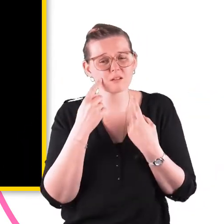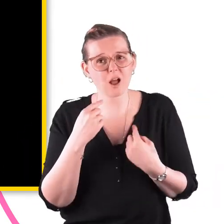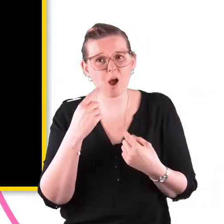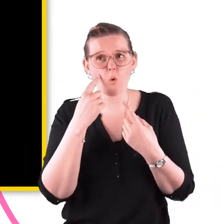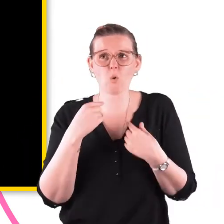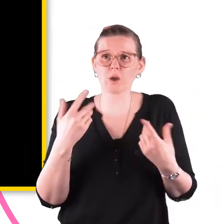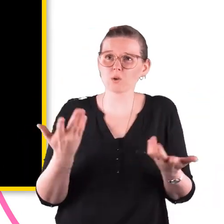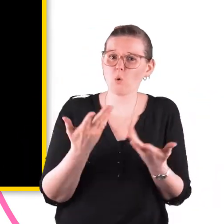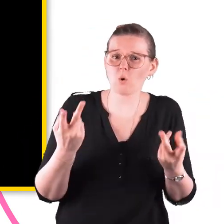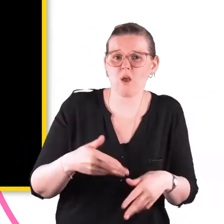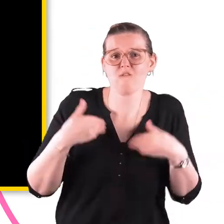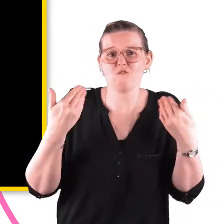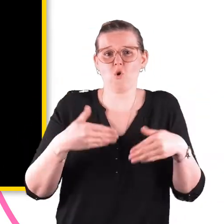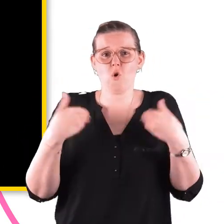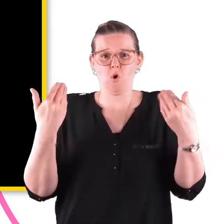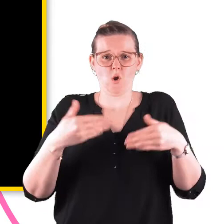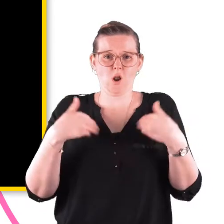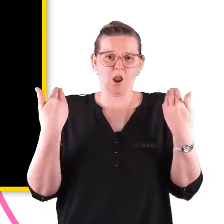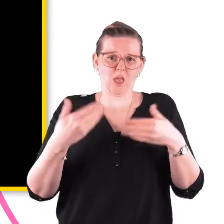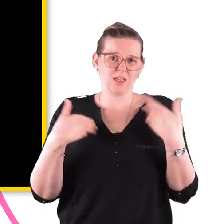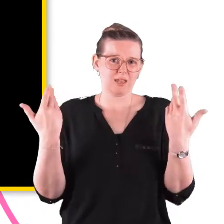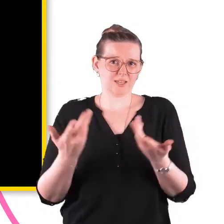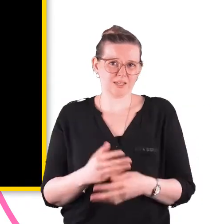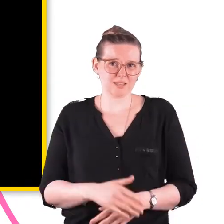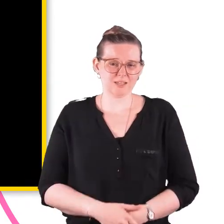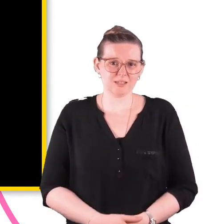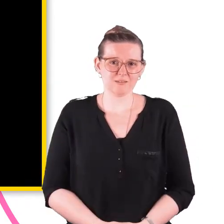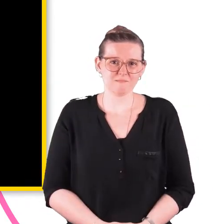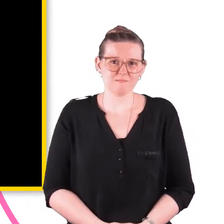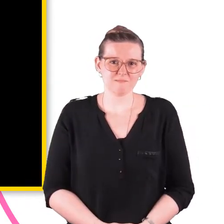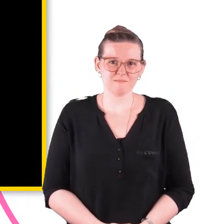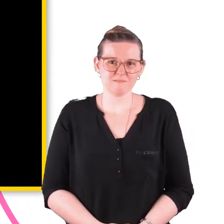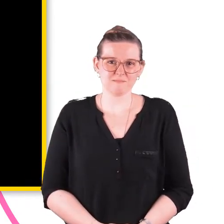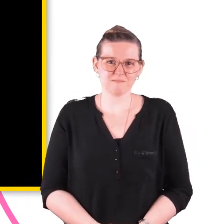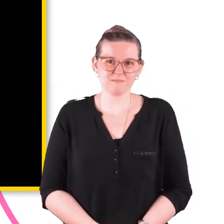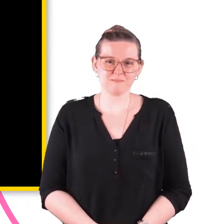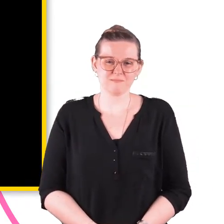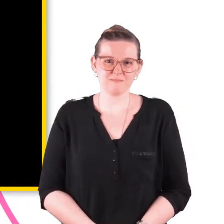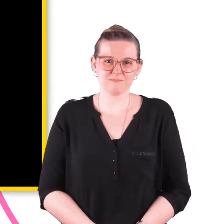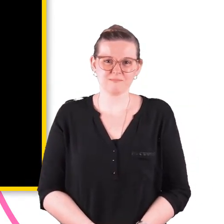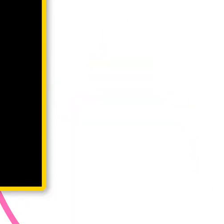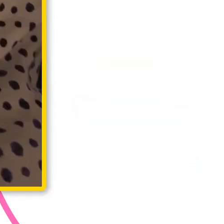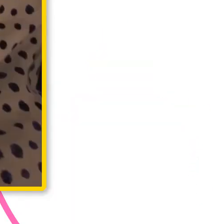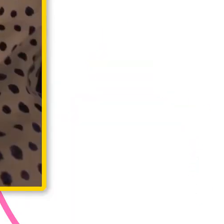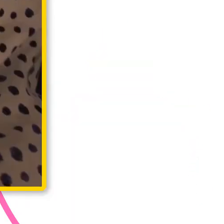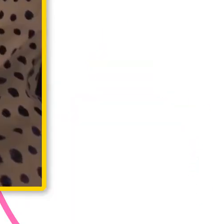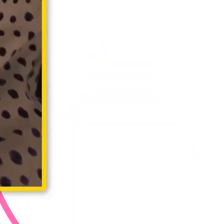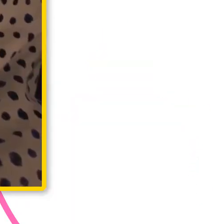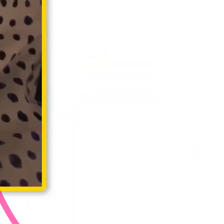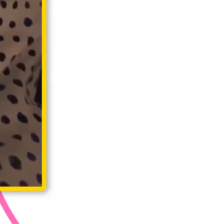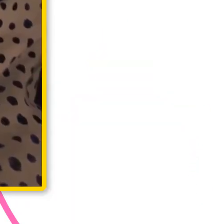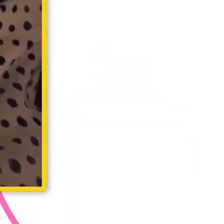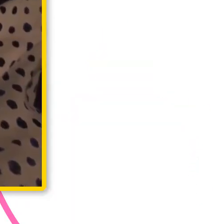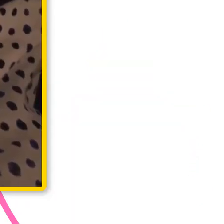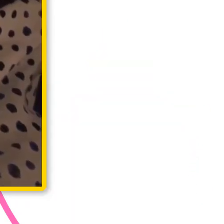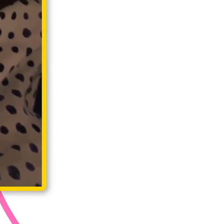denn egal, ob ich fröhlich oder traurig bin.